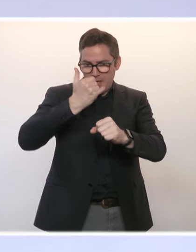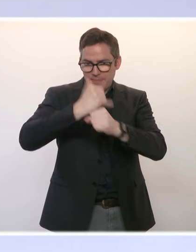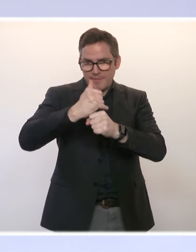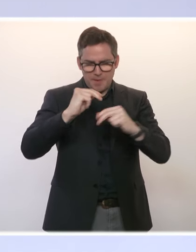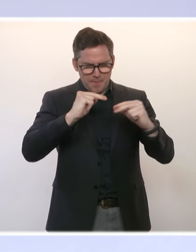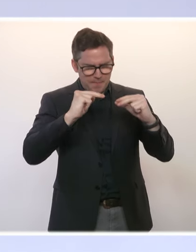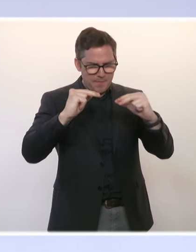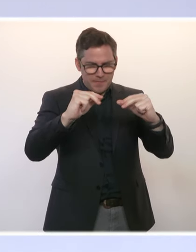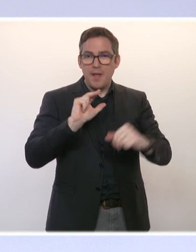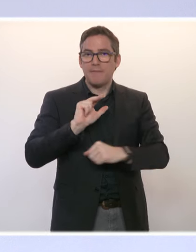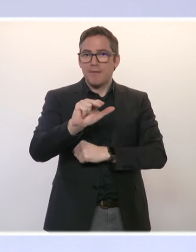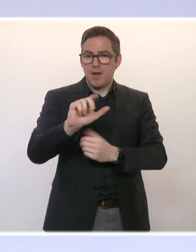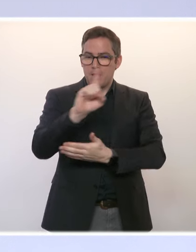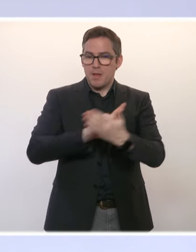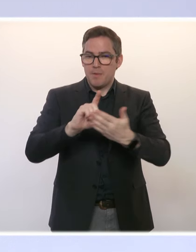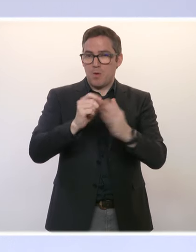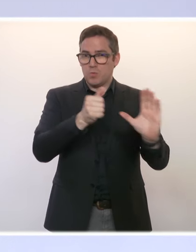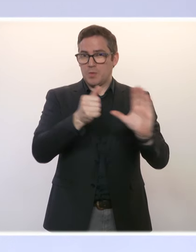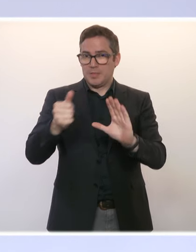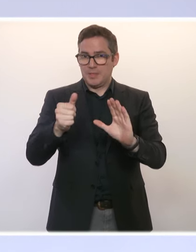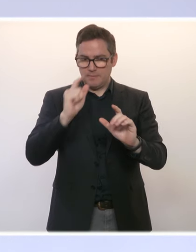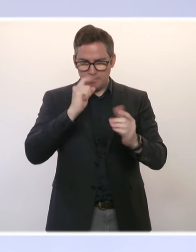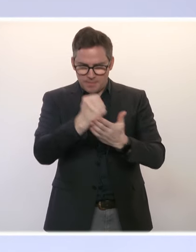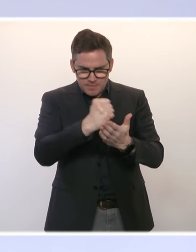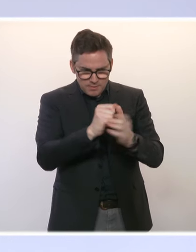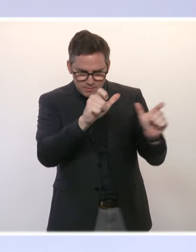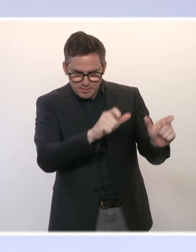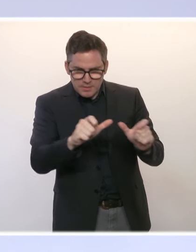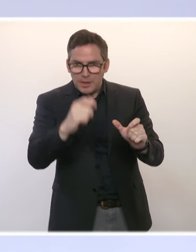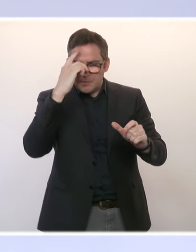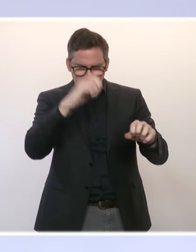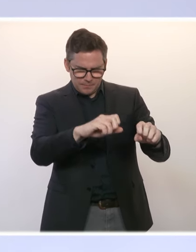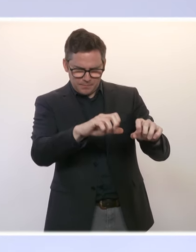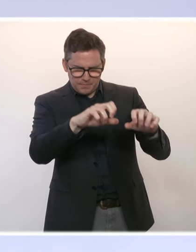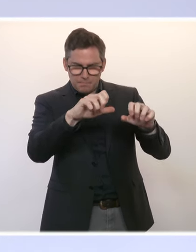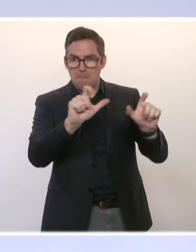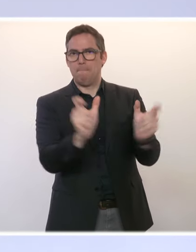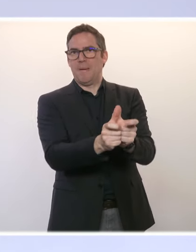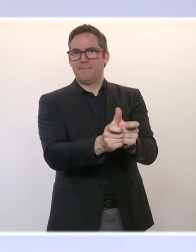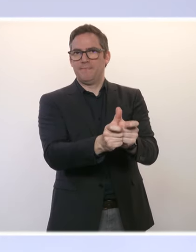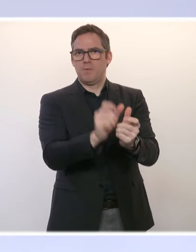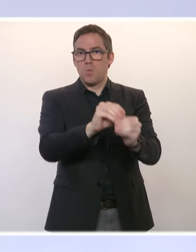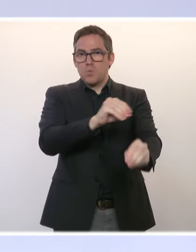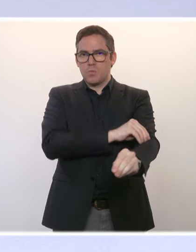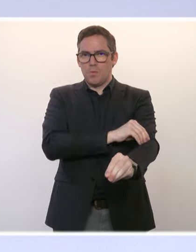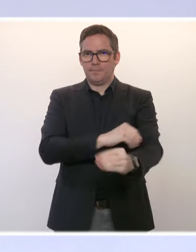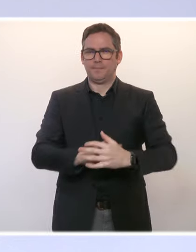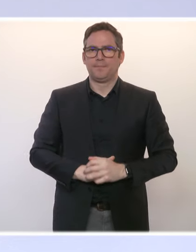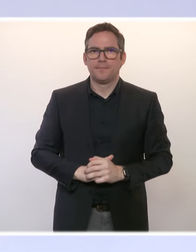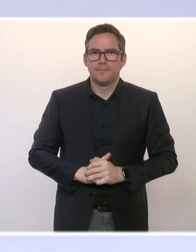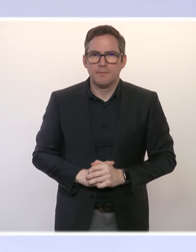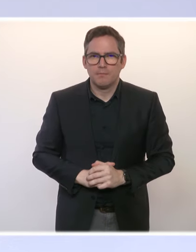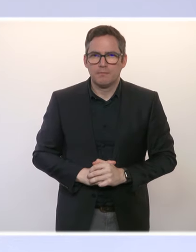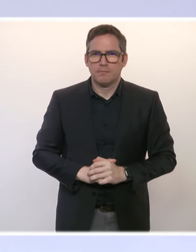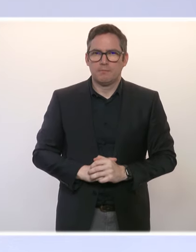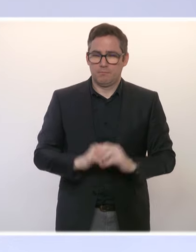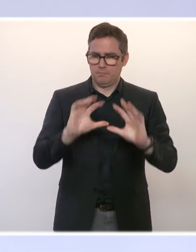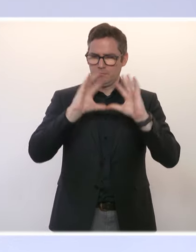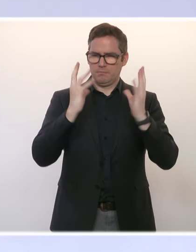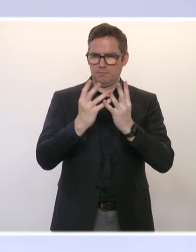les Pyrénées-Orientales pour un repérage précoce des fumées et une alerte immédiate. L'ensemble des mesures présentées dans